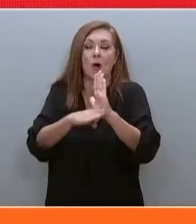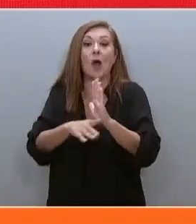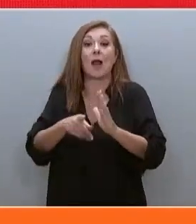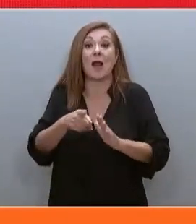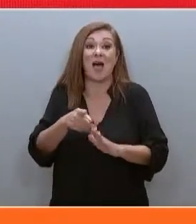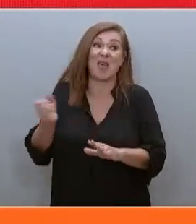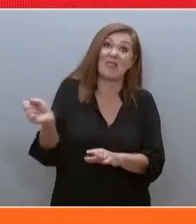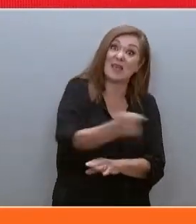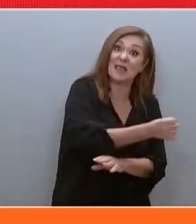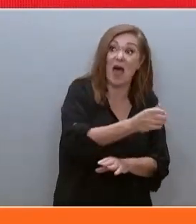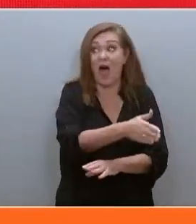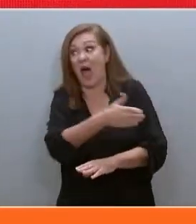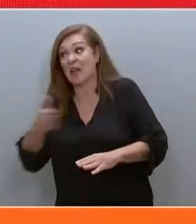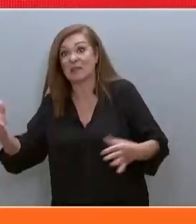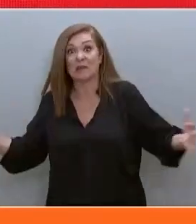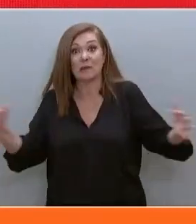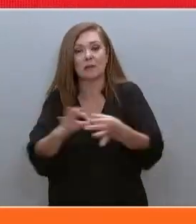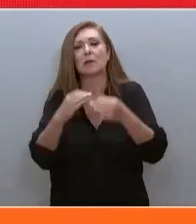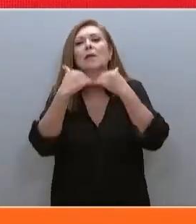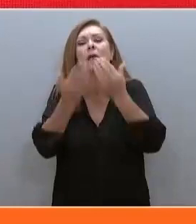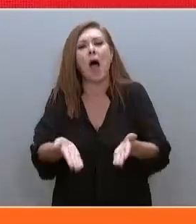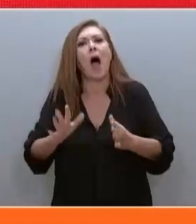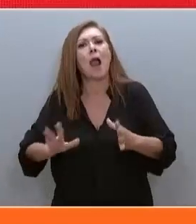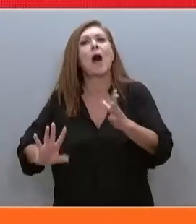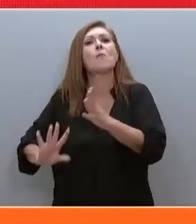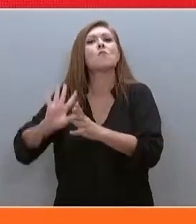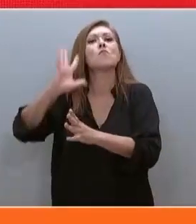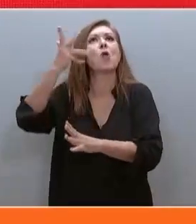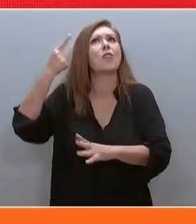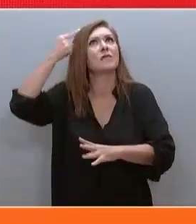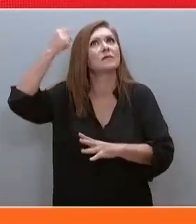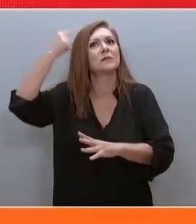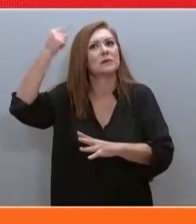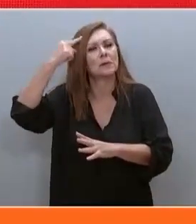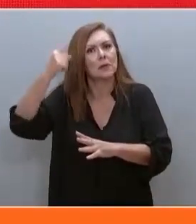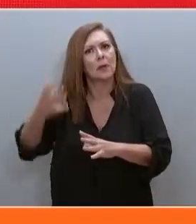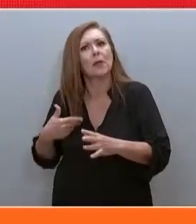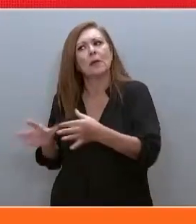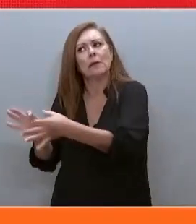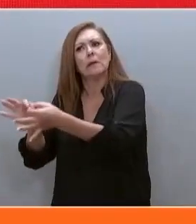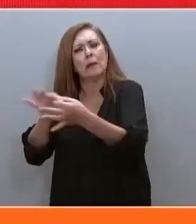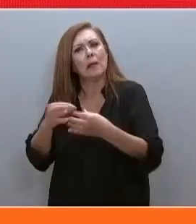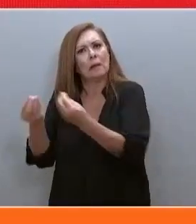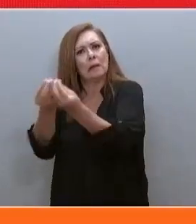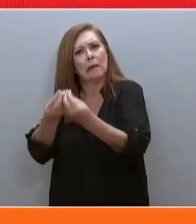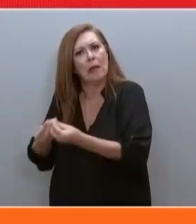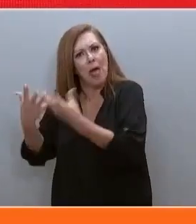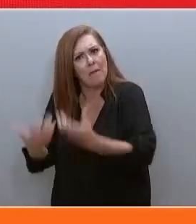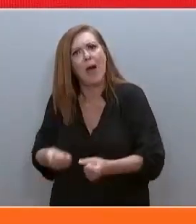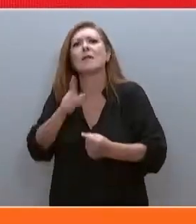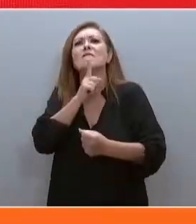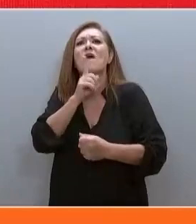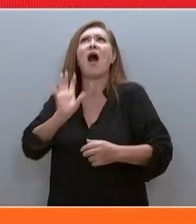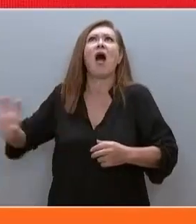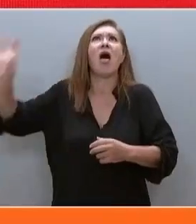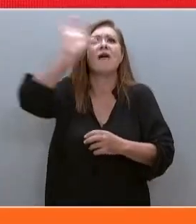και την αριστερά, αλλά μπορούν να υπάρξουν ανάμεσα στις προοδευτικές δυνάμεις, ανάμεσα στις συντηρητικές δυνάμεις. Έτσι γίνεται σε όλες τις ευρωπαϊκές χώρες.